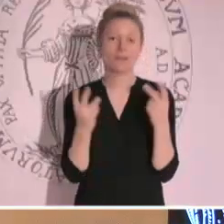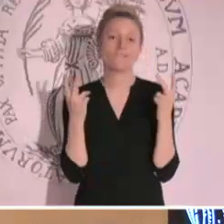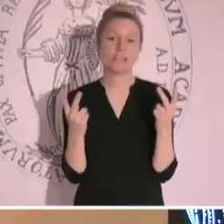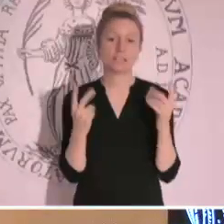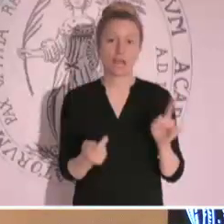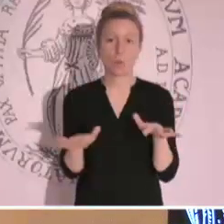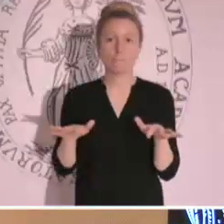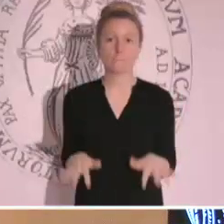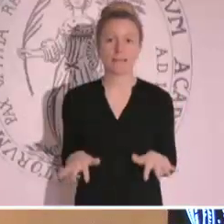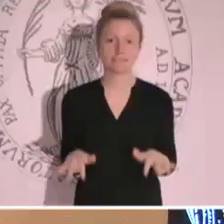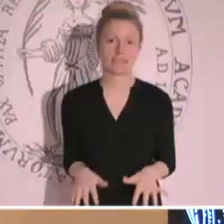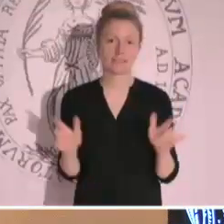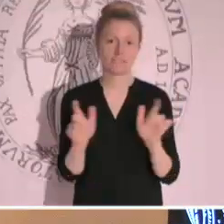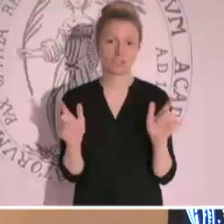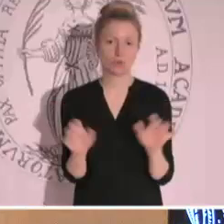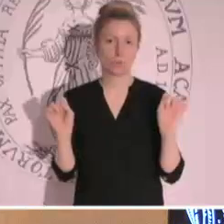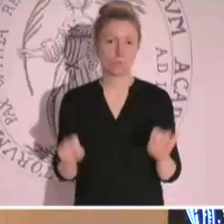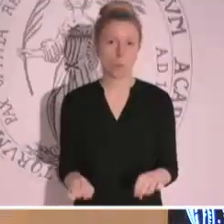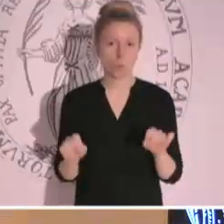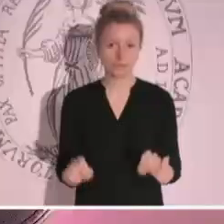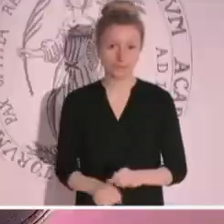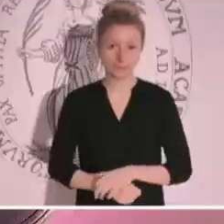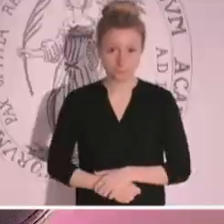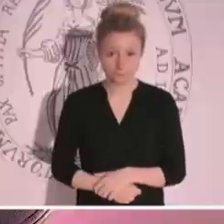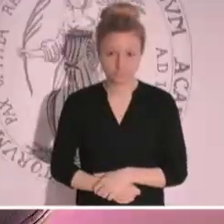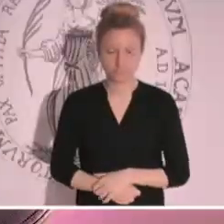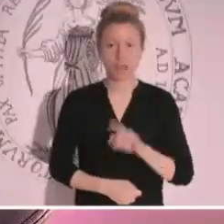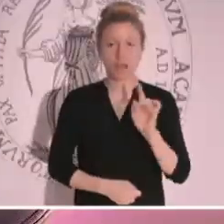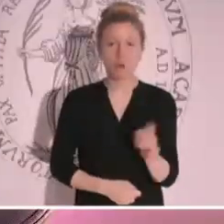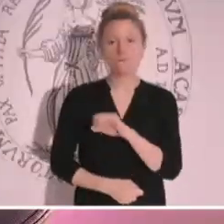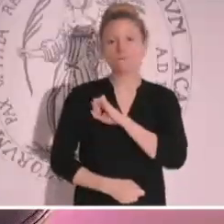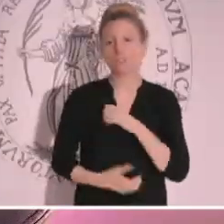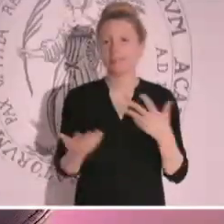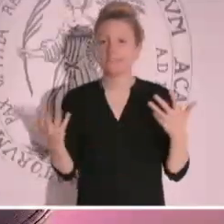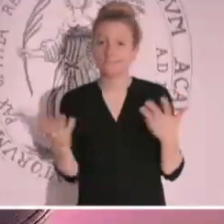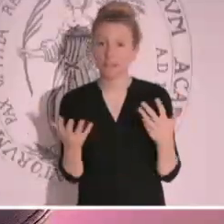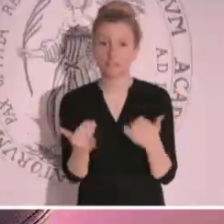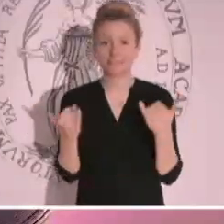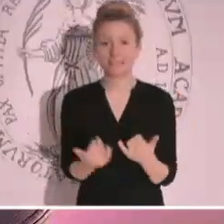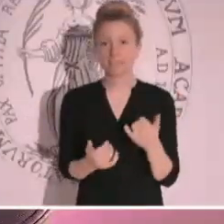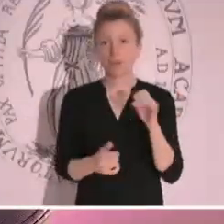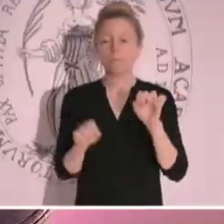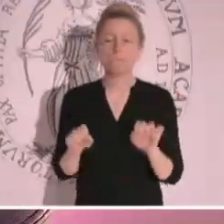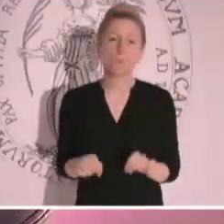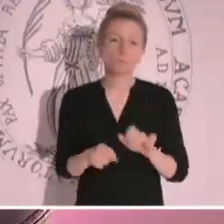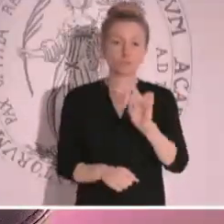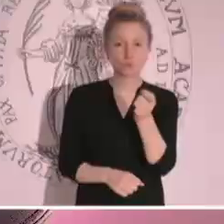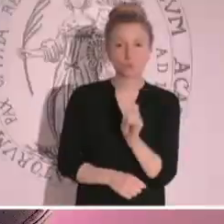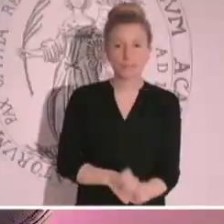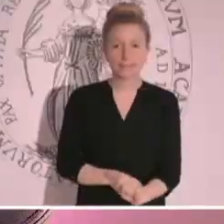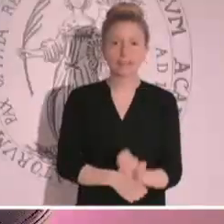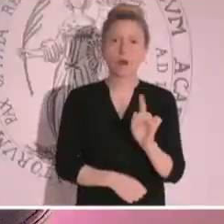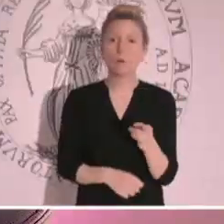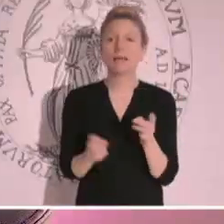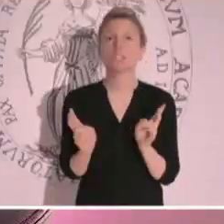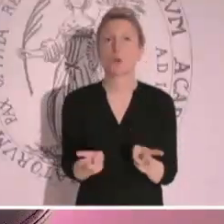jetzt an, dass auch wieder ein studentisches Leben beginnen kann, dadurch, dass wir halt uns auch mal wieder treffen.